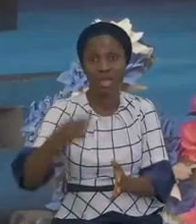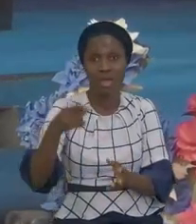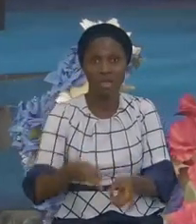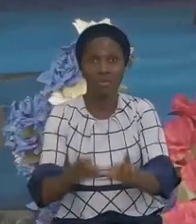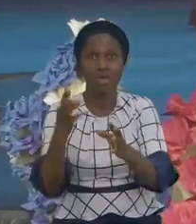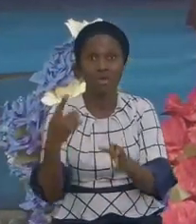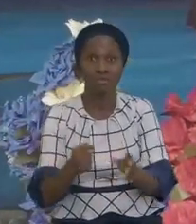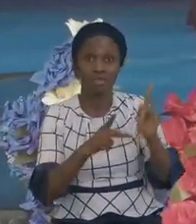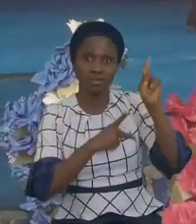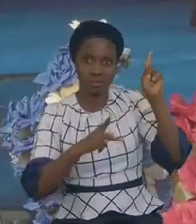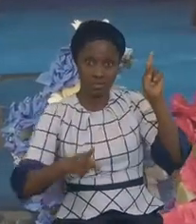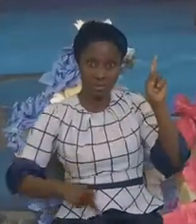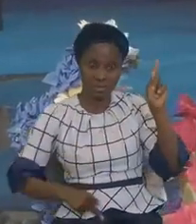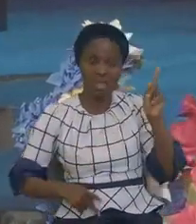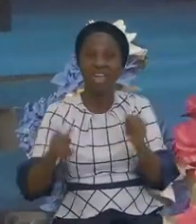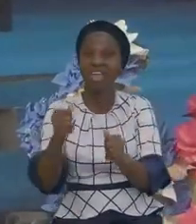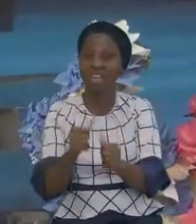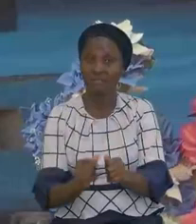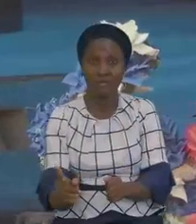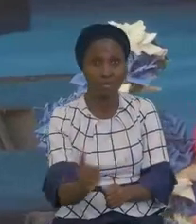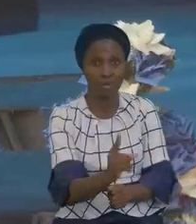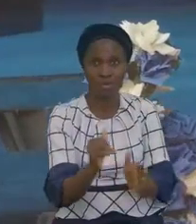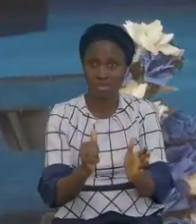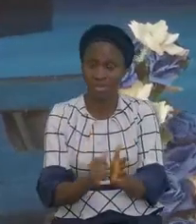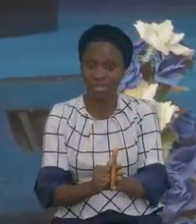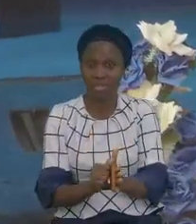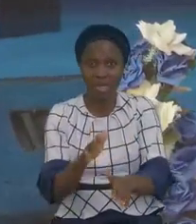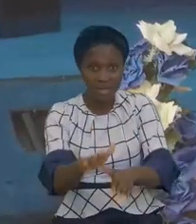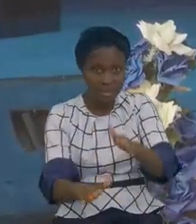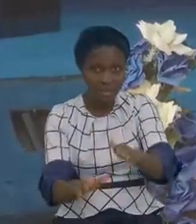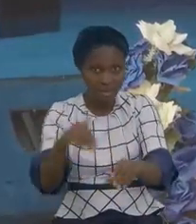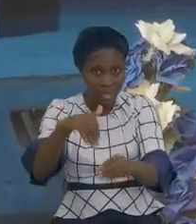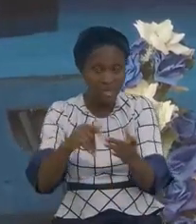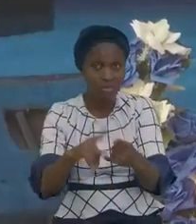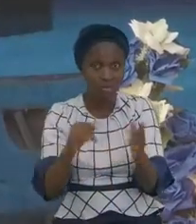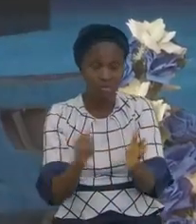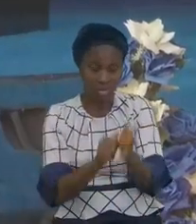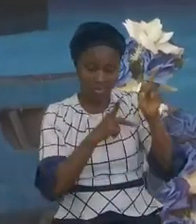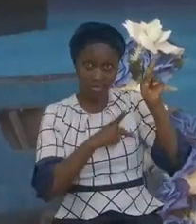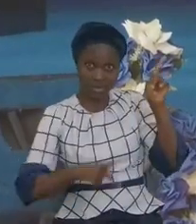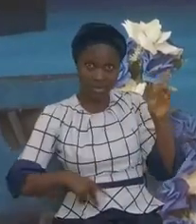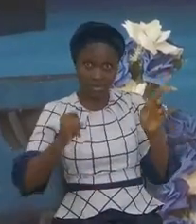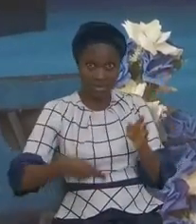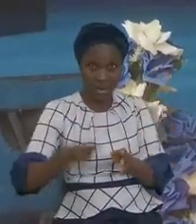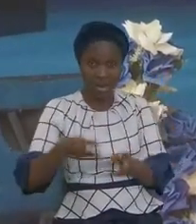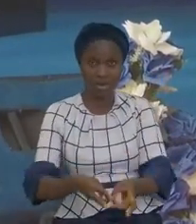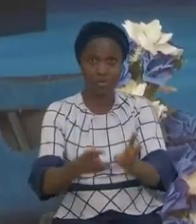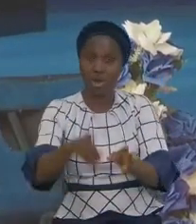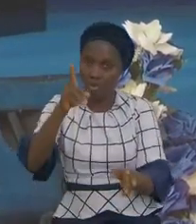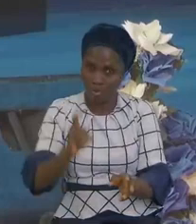Tous ceux qui mettent pied sur cette voie royale doivent monter plus haut.